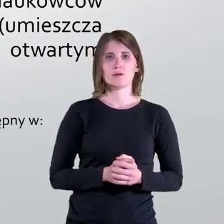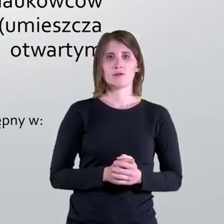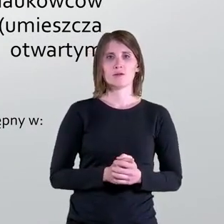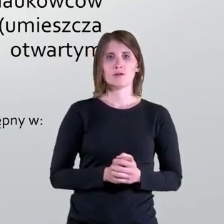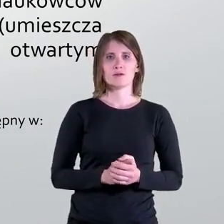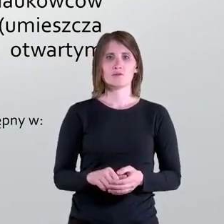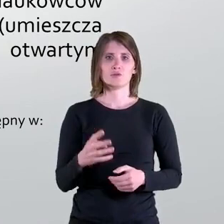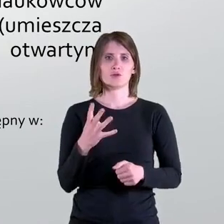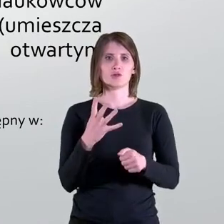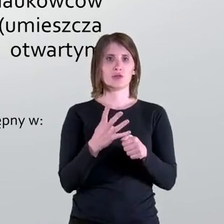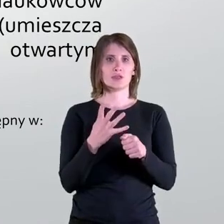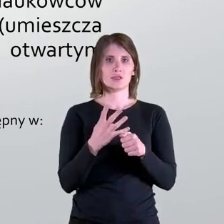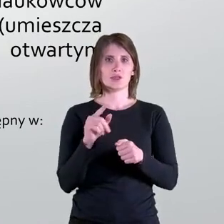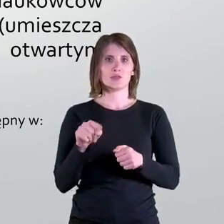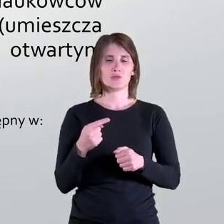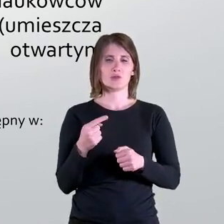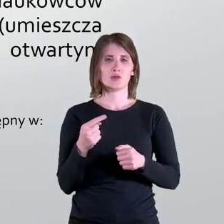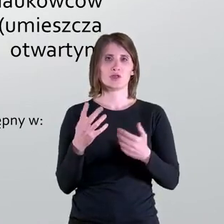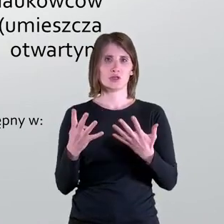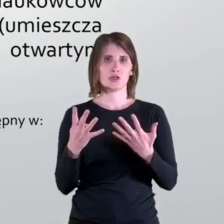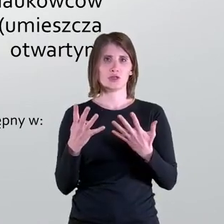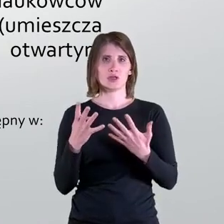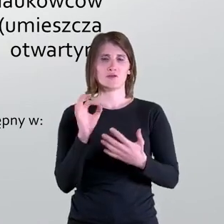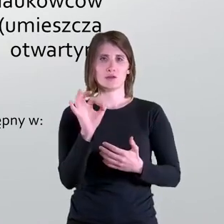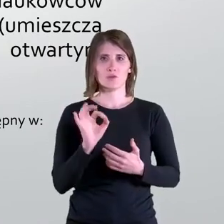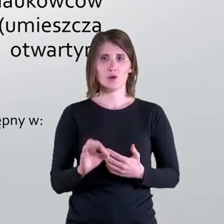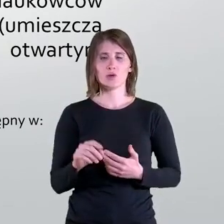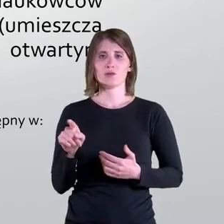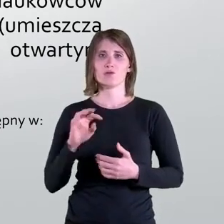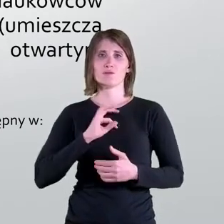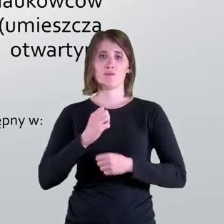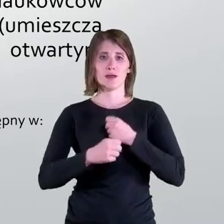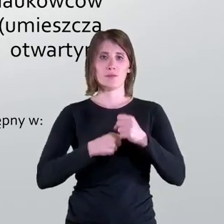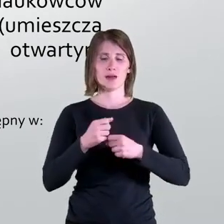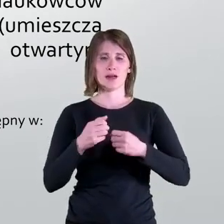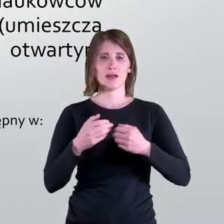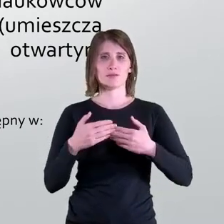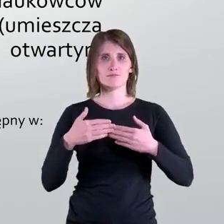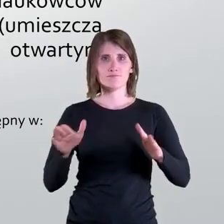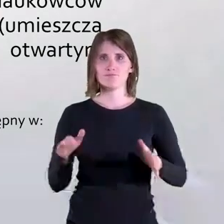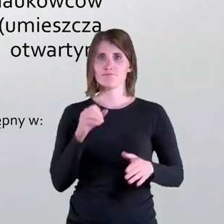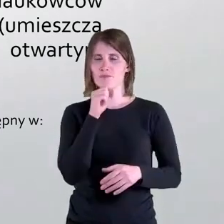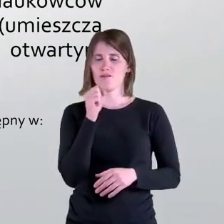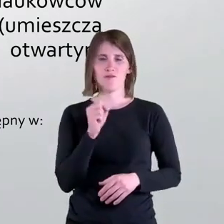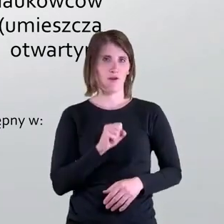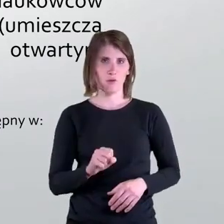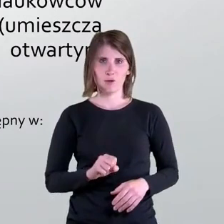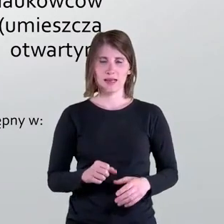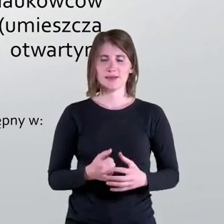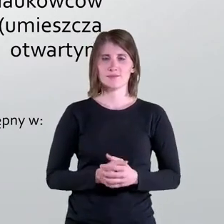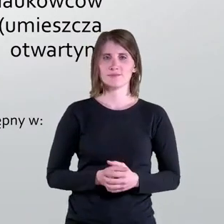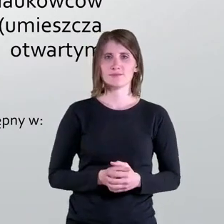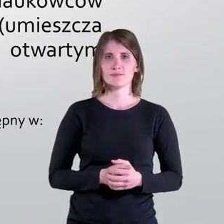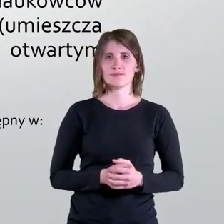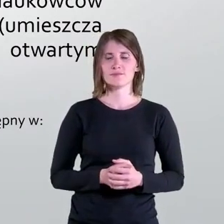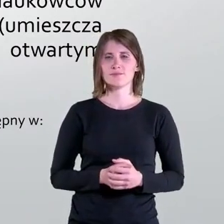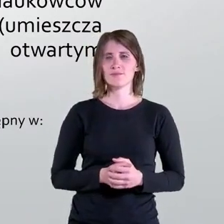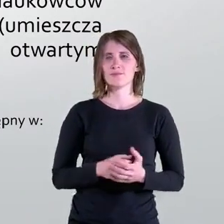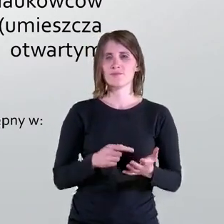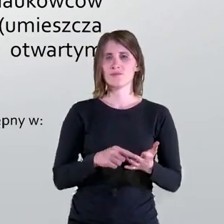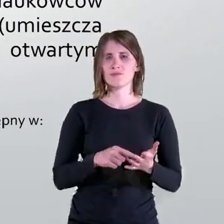40,2 95 procent nie otwiera tych prac w ogóle jak to